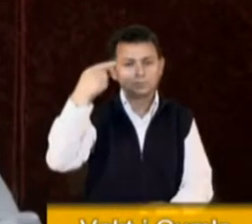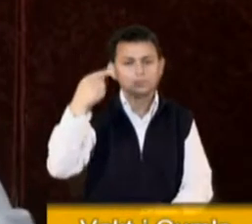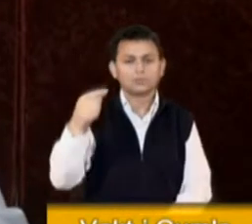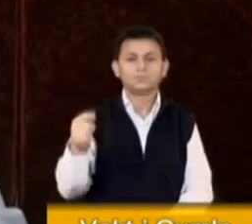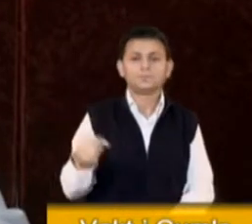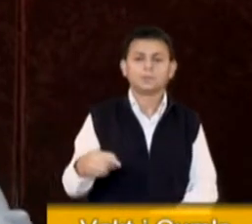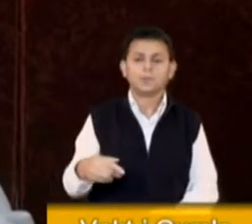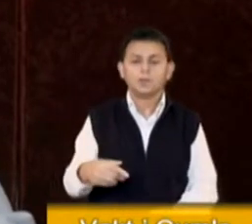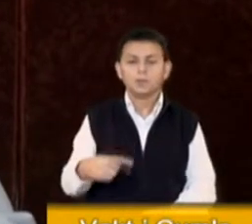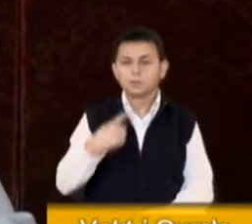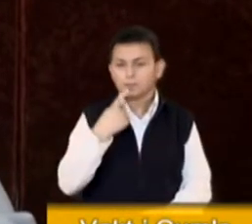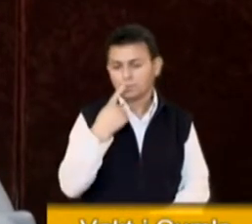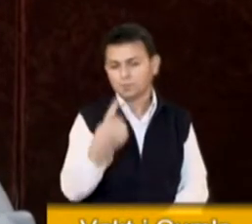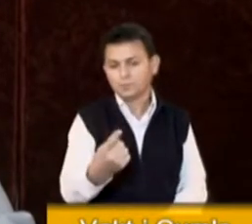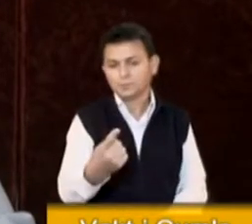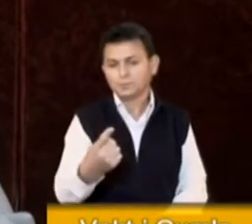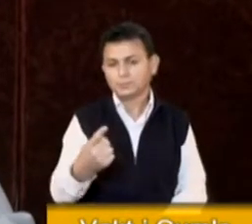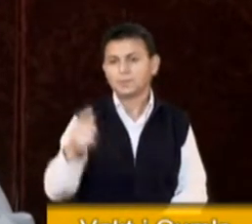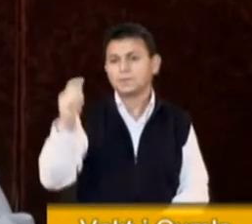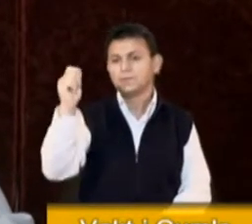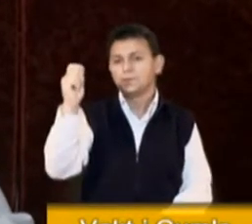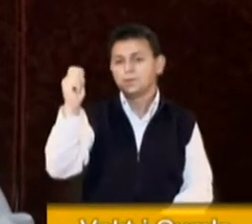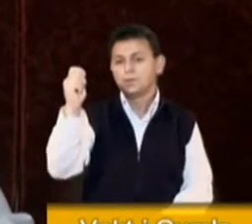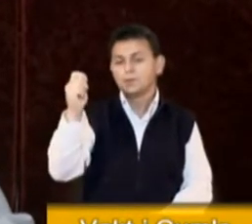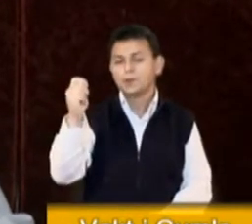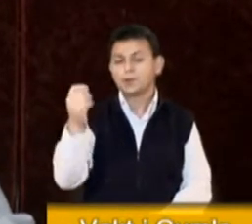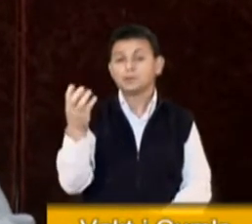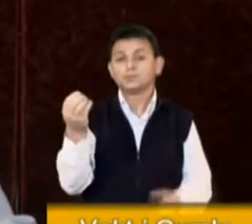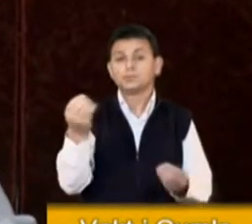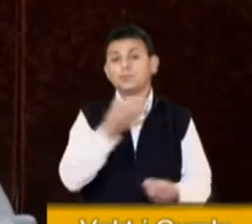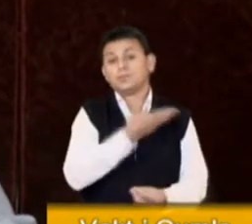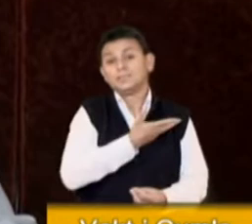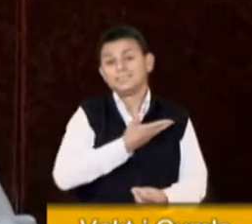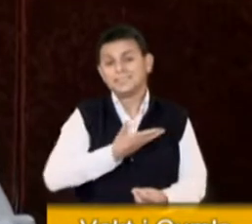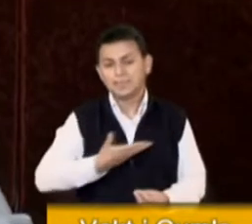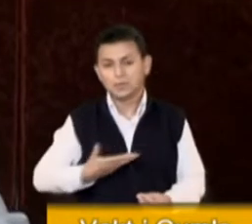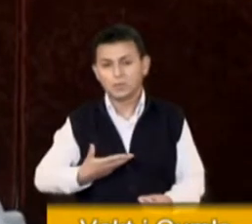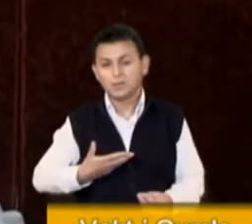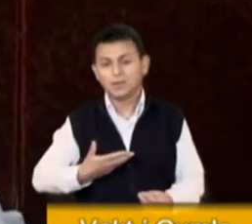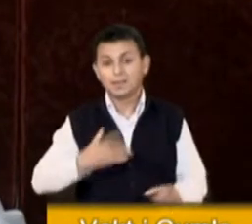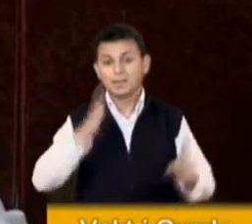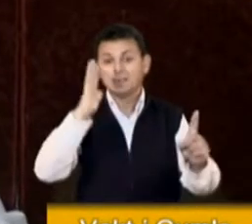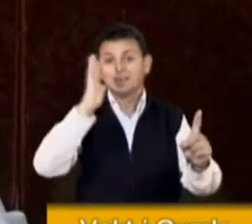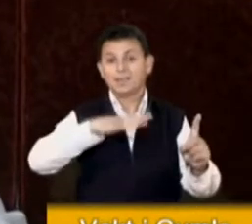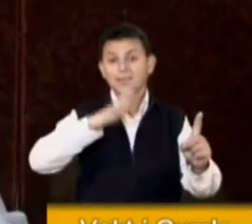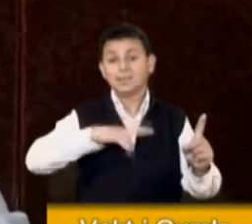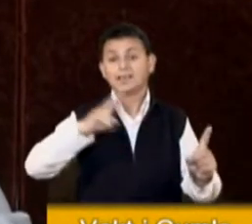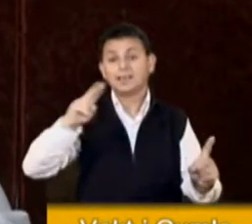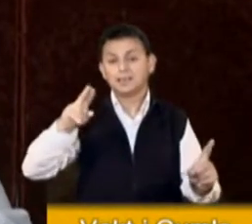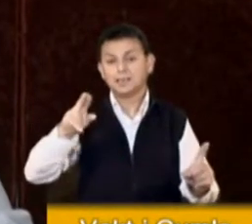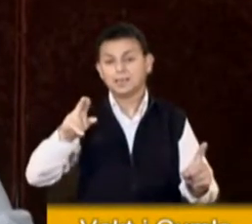maddeyi ilahlaştıran, hani Hümeze suresinde ifade ettiği gibi Allahu Zülcelal'ın, Bismillahirrahmanirrahim,